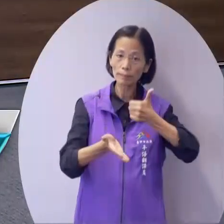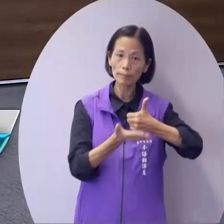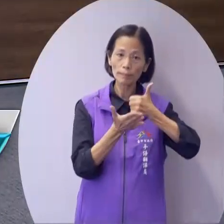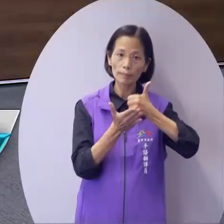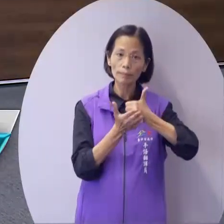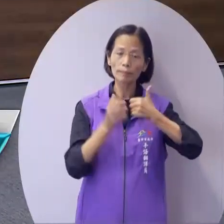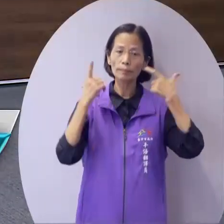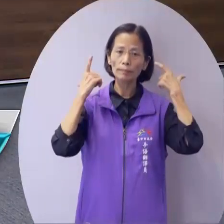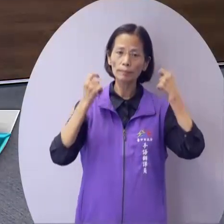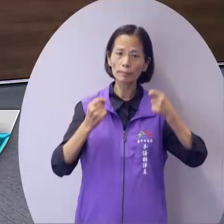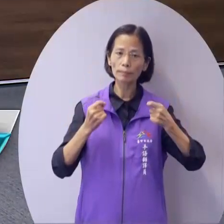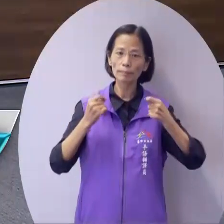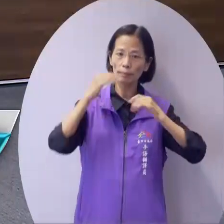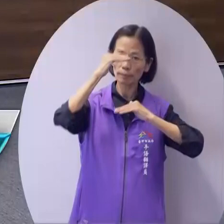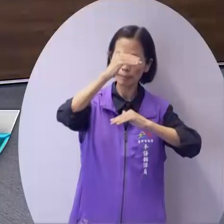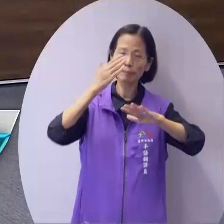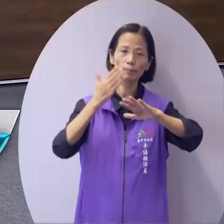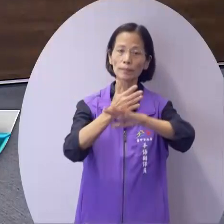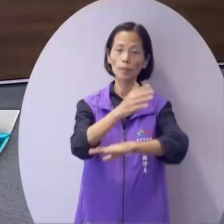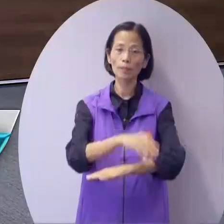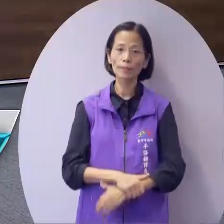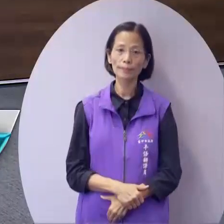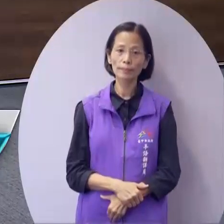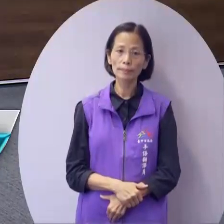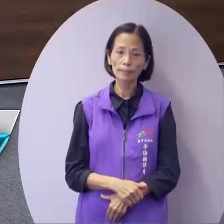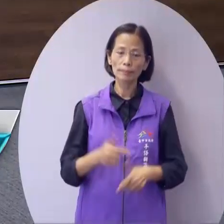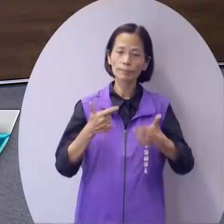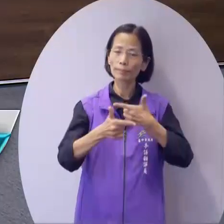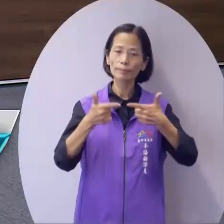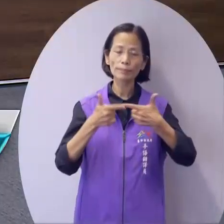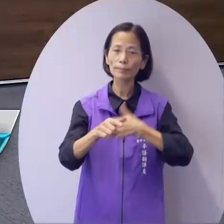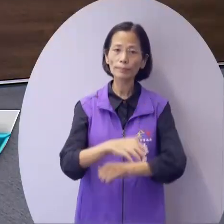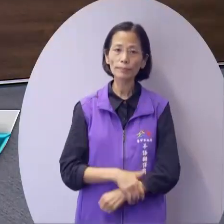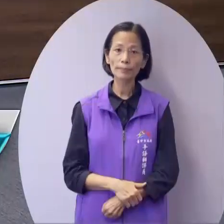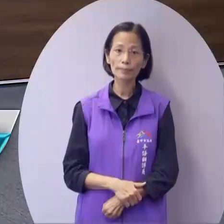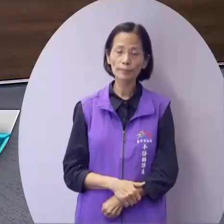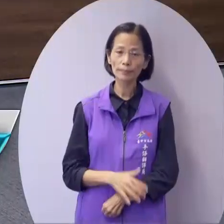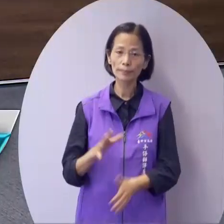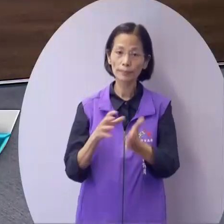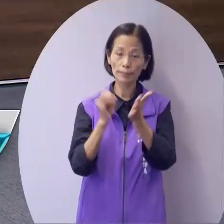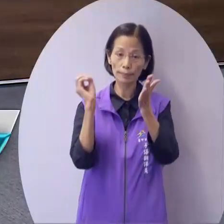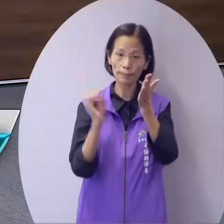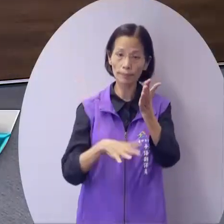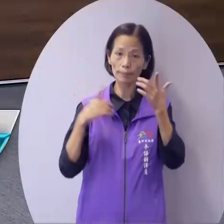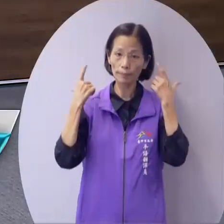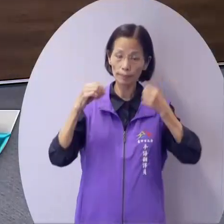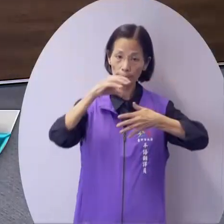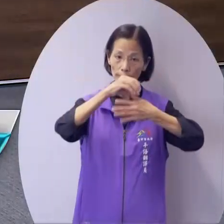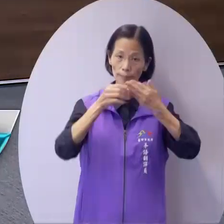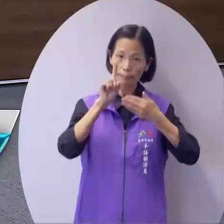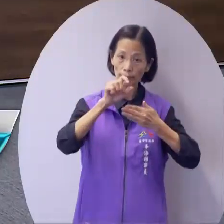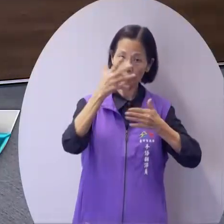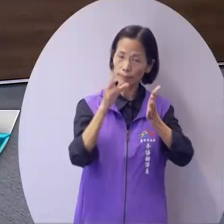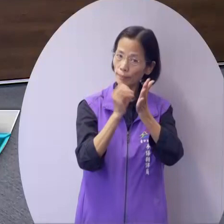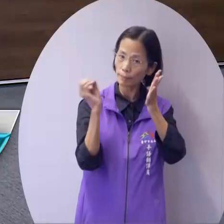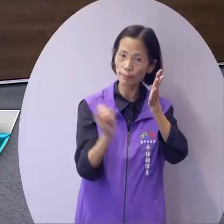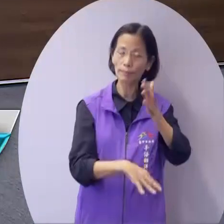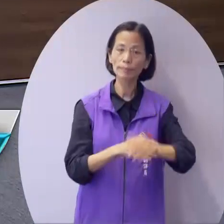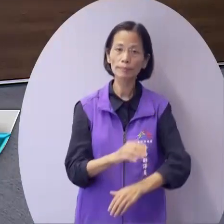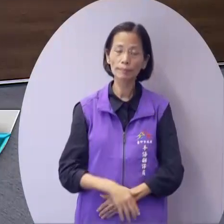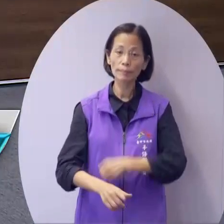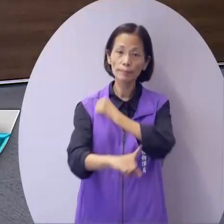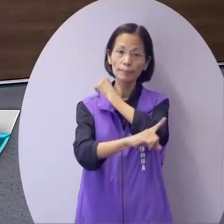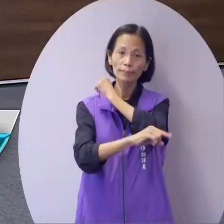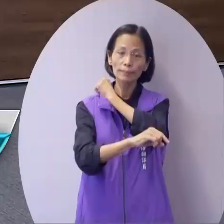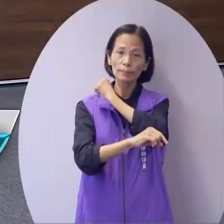过了原定期限，已无适用之条件，所以删除原条文的18条。最